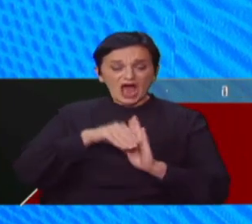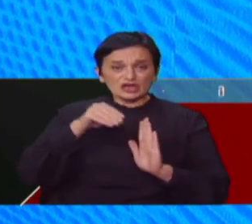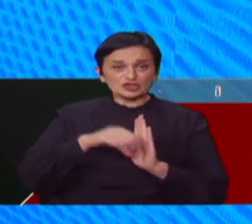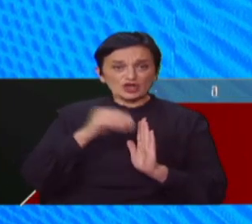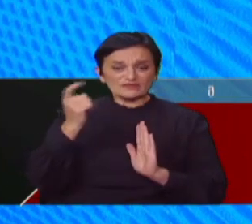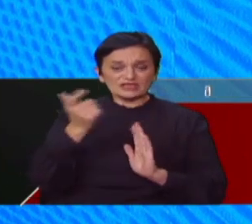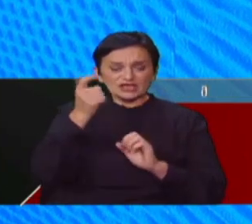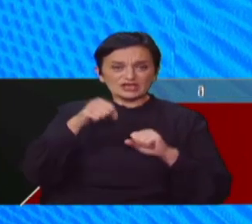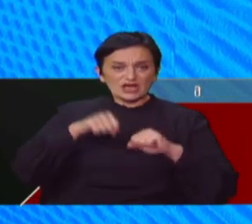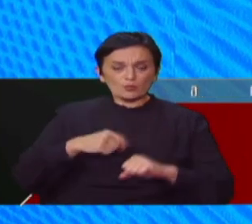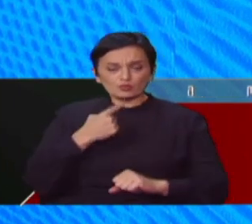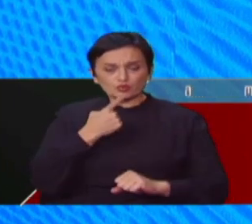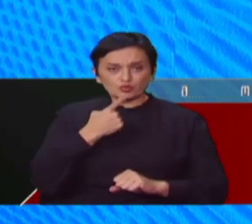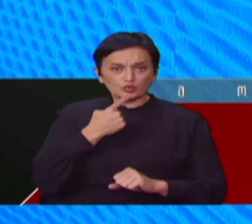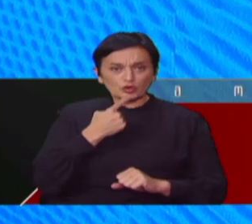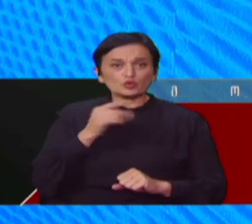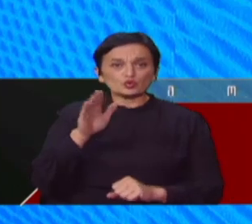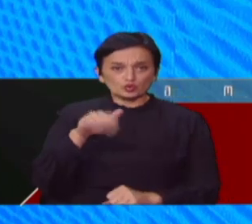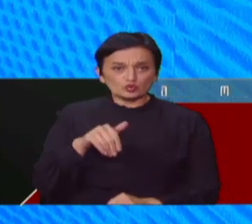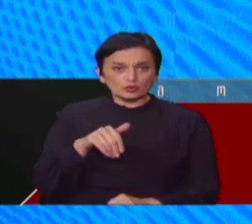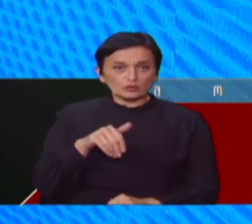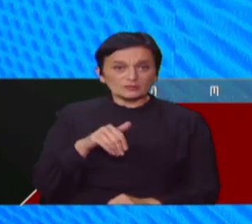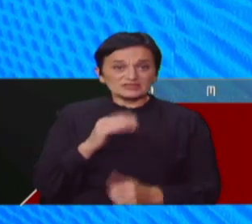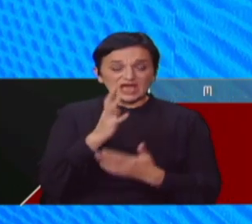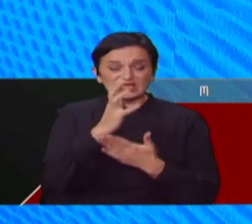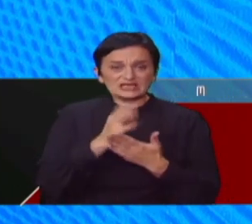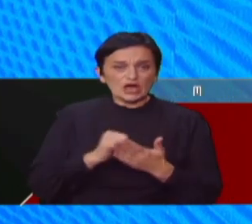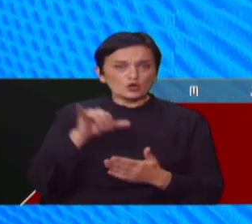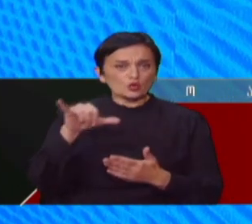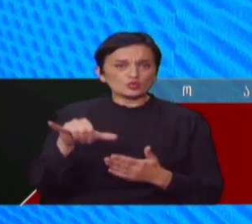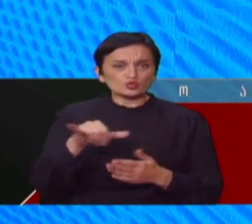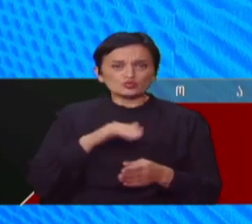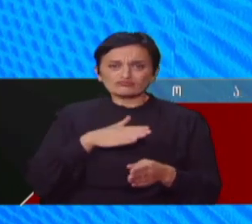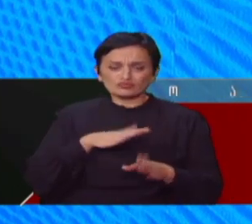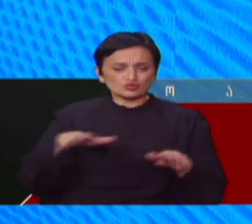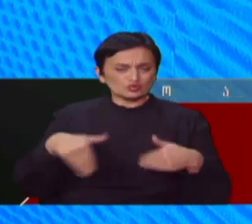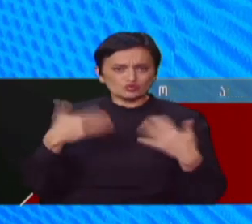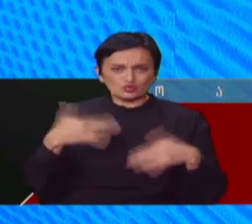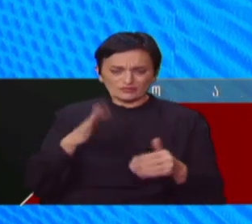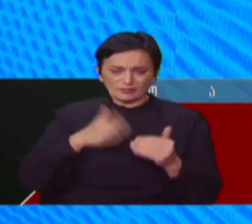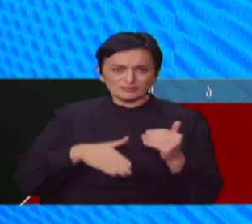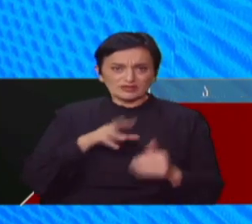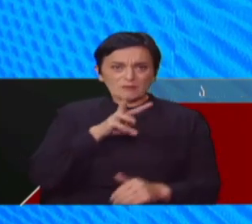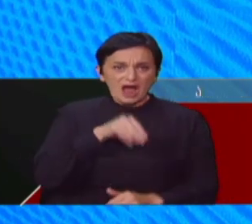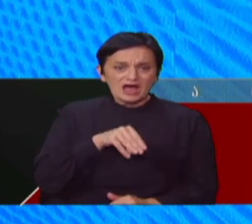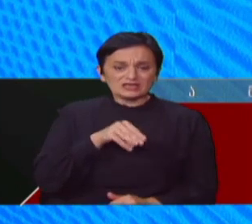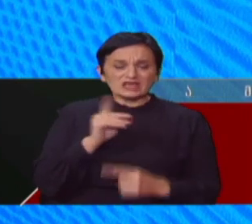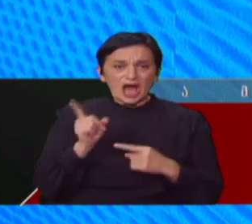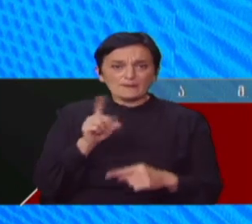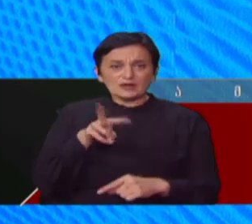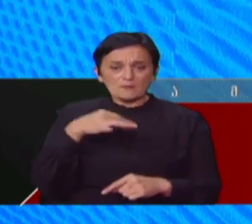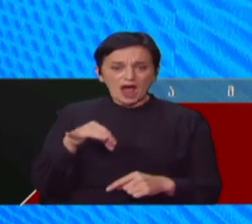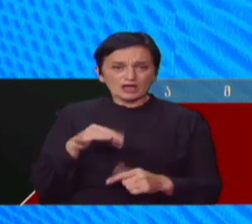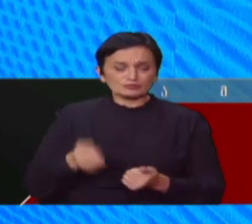легитимацис эчкуеш дагенебас, тумца ресурсеби акт срулад амоцорули, марчи, апрелши, майши, матканиевы,